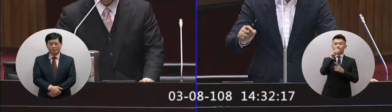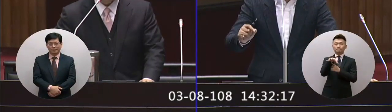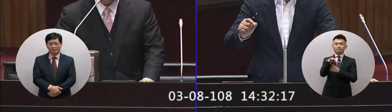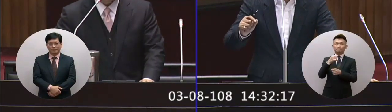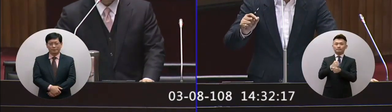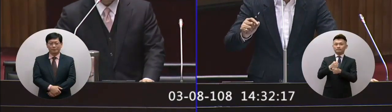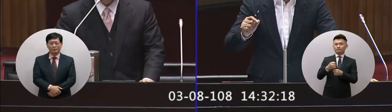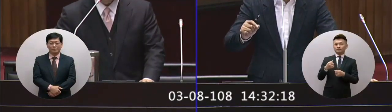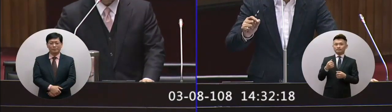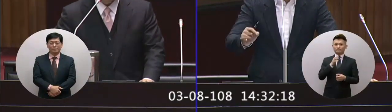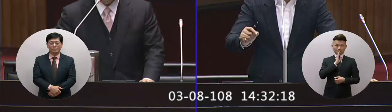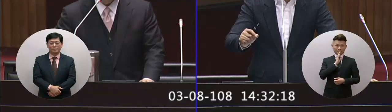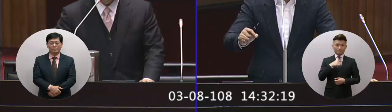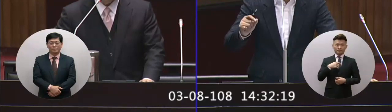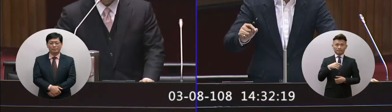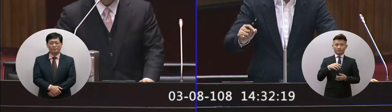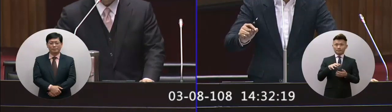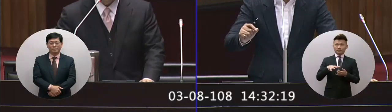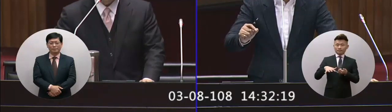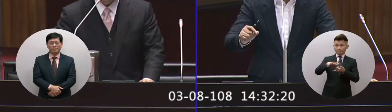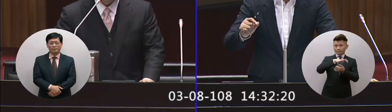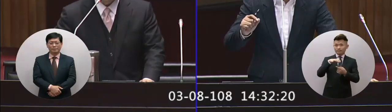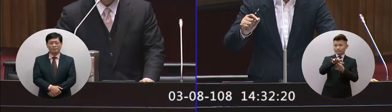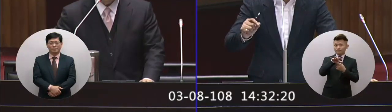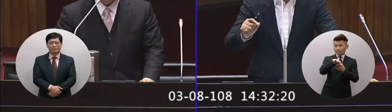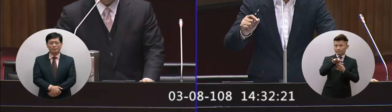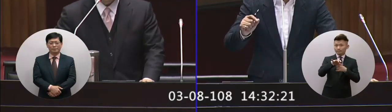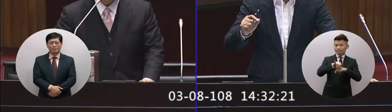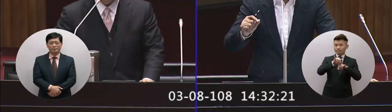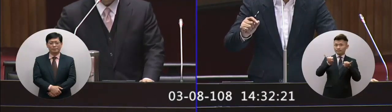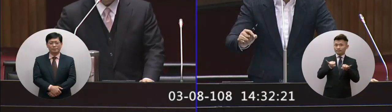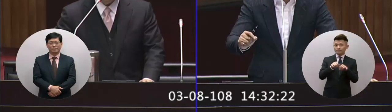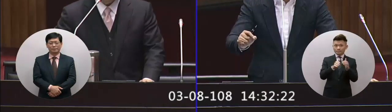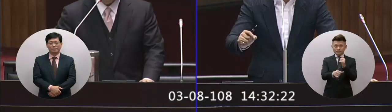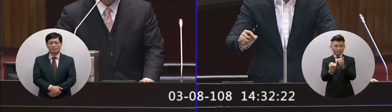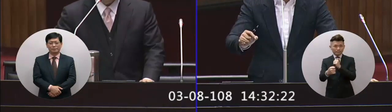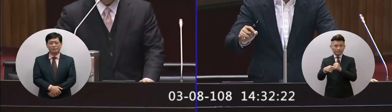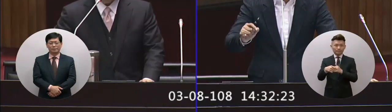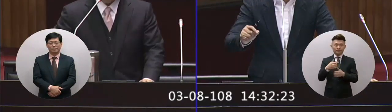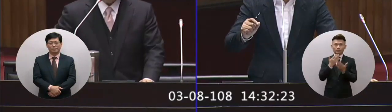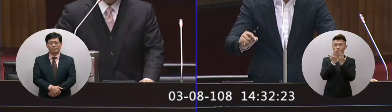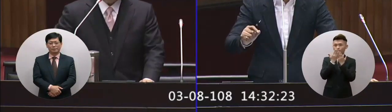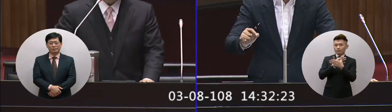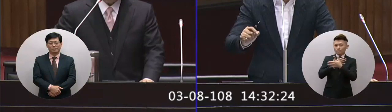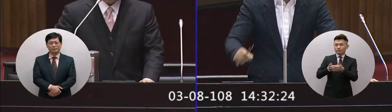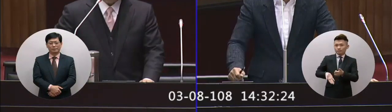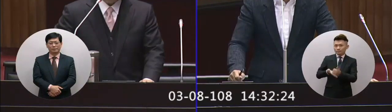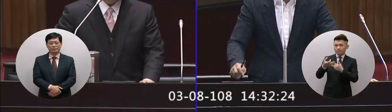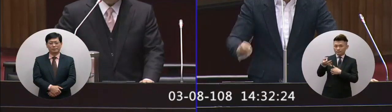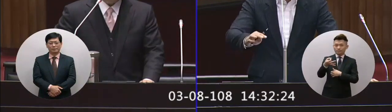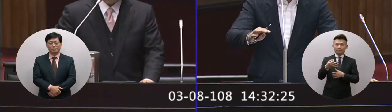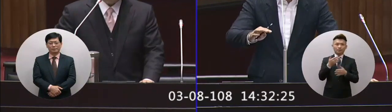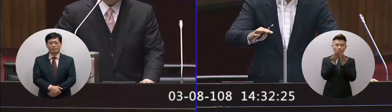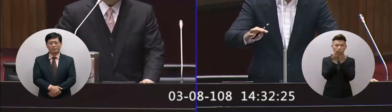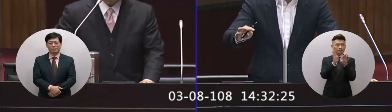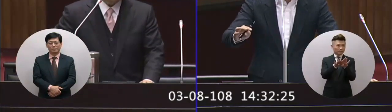可以讓全國的農夫的子弟在整個就學這個獎助金還是學長會減免的過程裡面